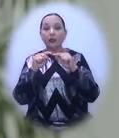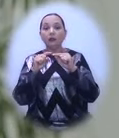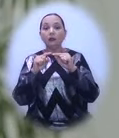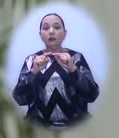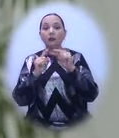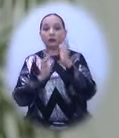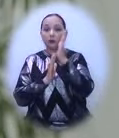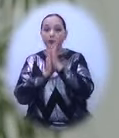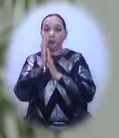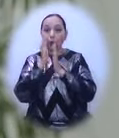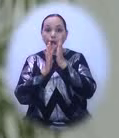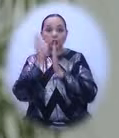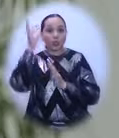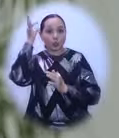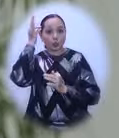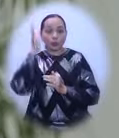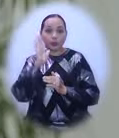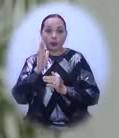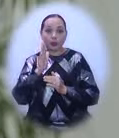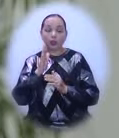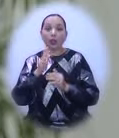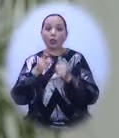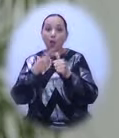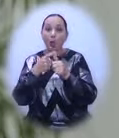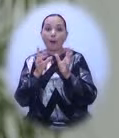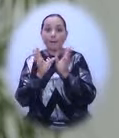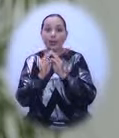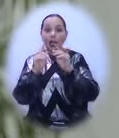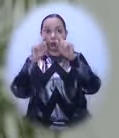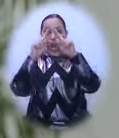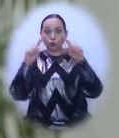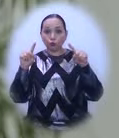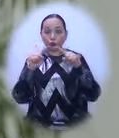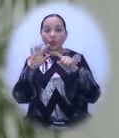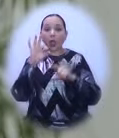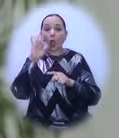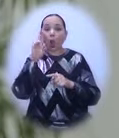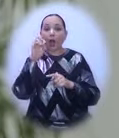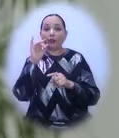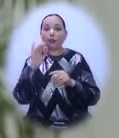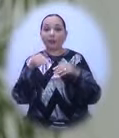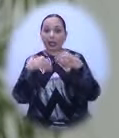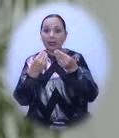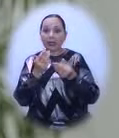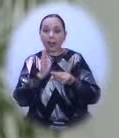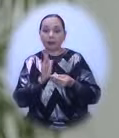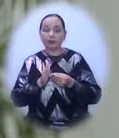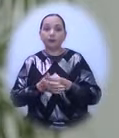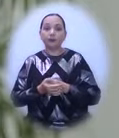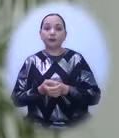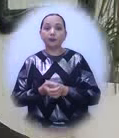o'sgan soch tolalari bo'ladi. O'z nomi bilan uchburchak akantovkasi etiladi.